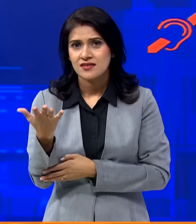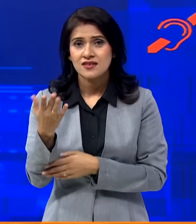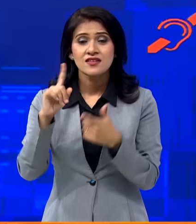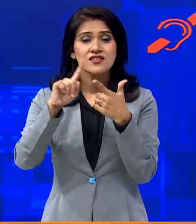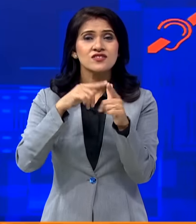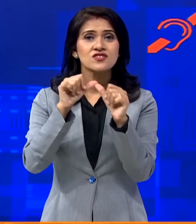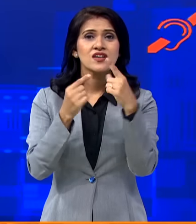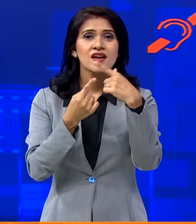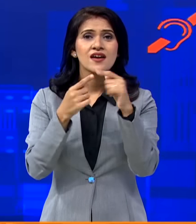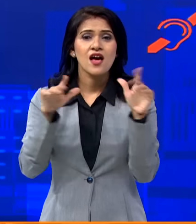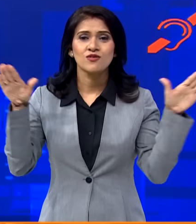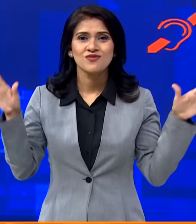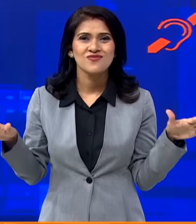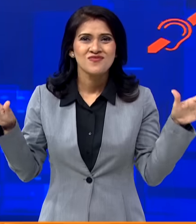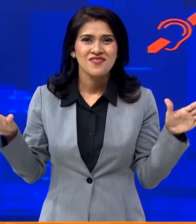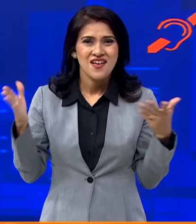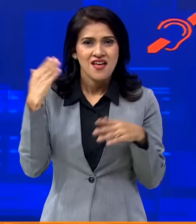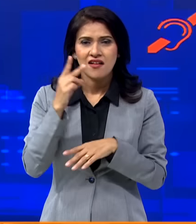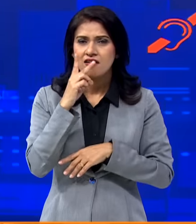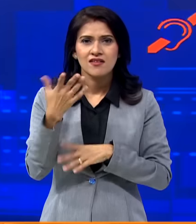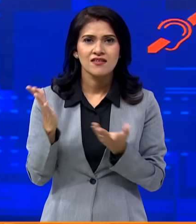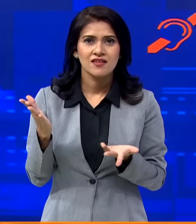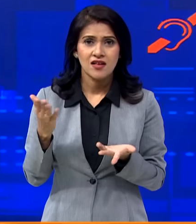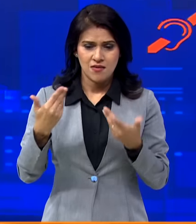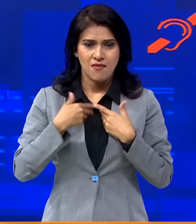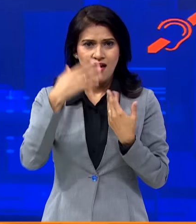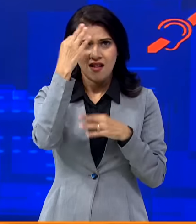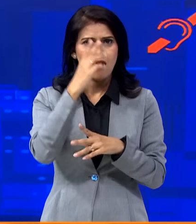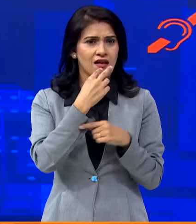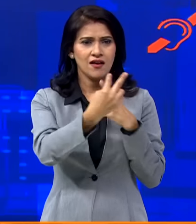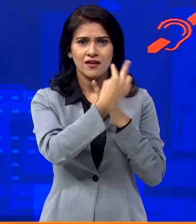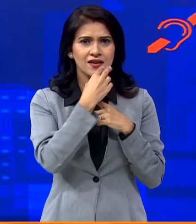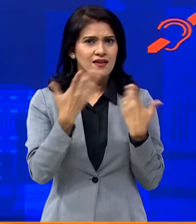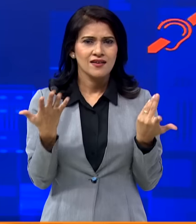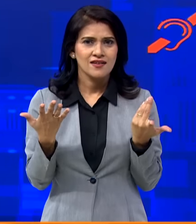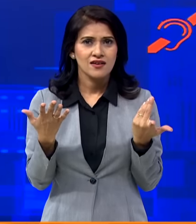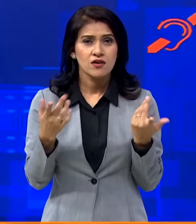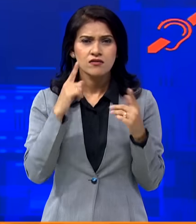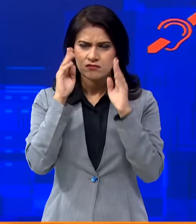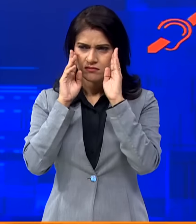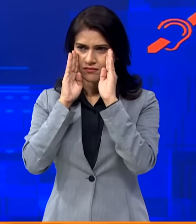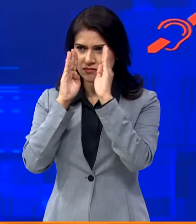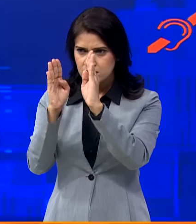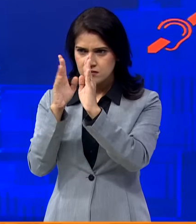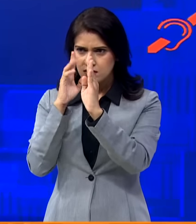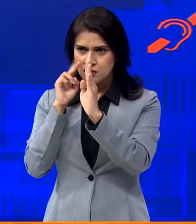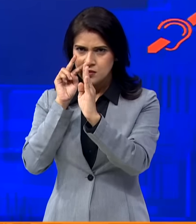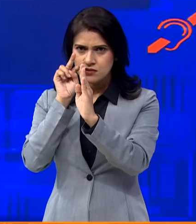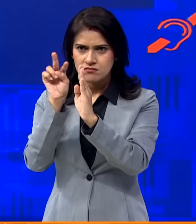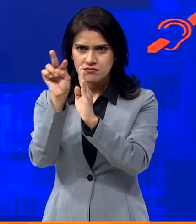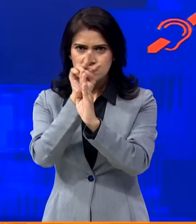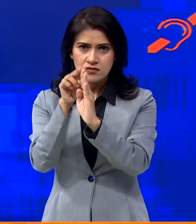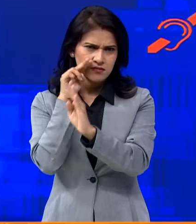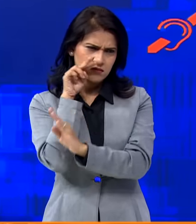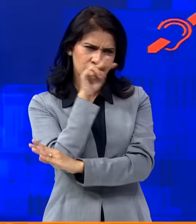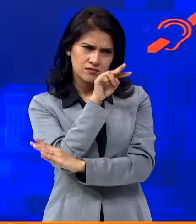उन्हें जामवंत नाचता हुआ दिखाई नहीं देगा उन्हें आचार्य प्रमोद कृष्णम नाचता हुआ नहीं दिखाई देगा उनकी नजर वहां भी अंबानी ऐश्वर्या अडानी